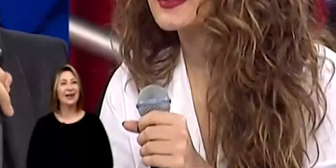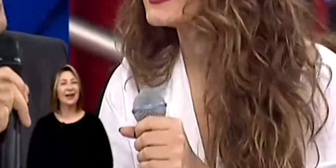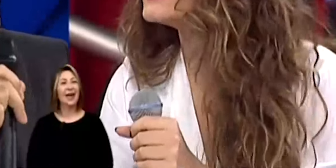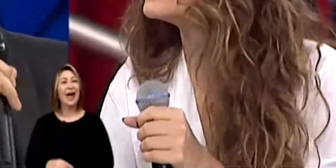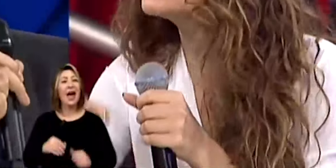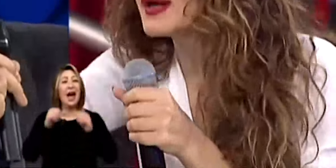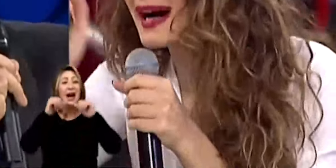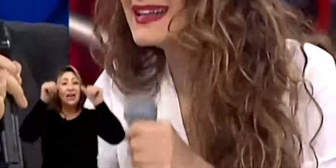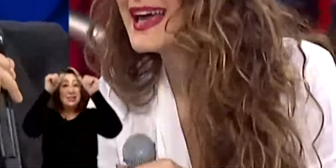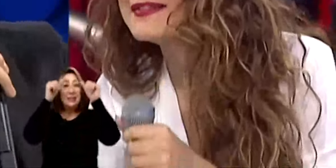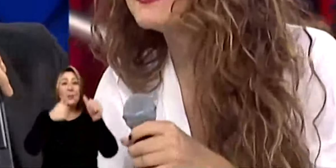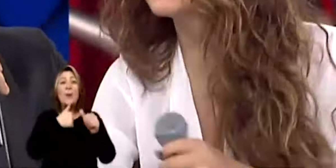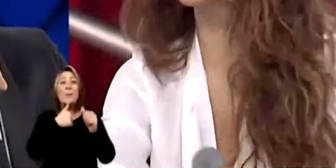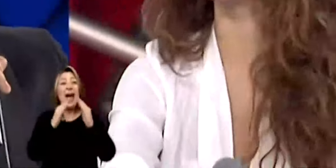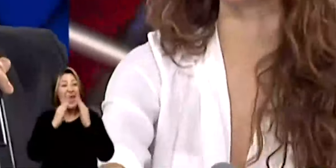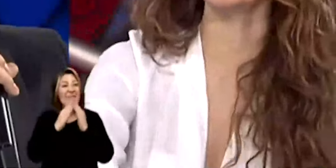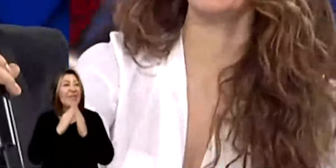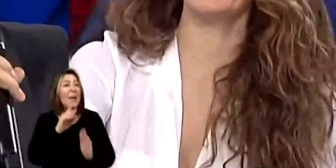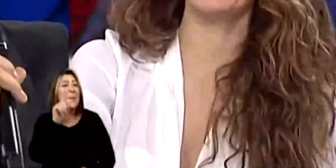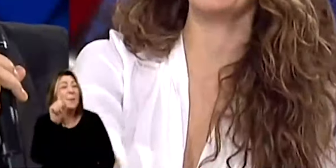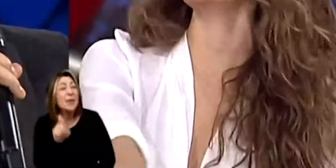Hacı baban evde mi? Hacı baban evde mi?